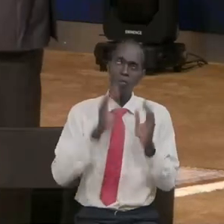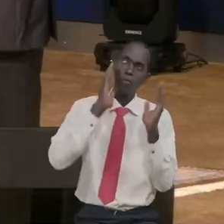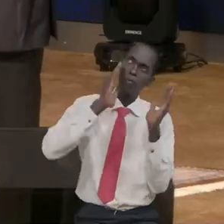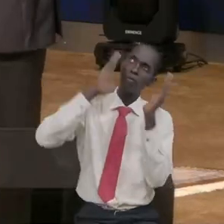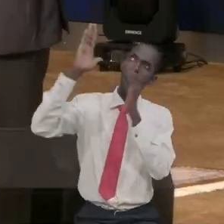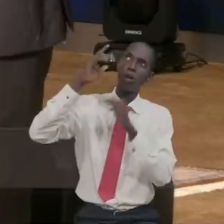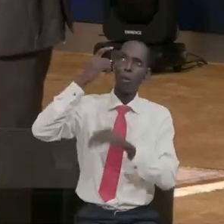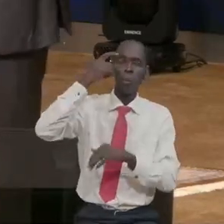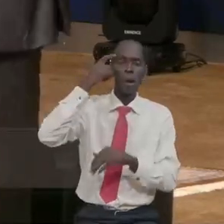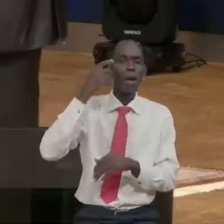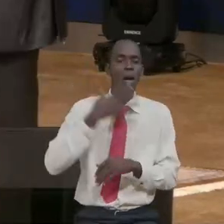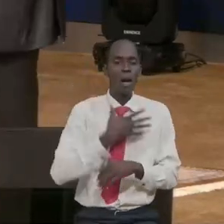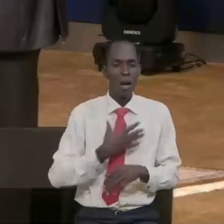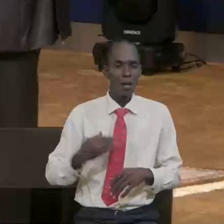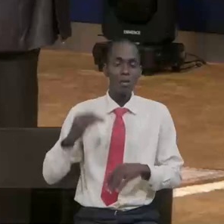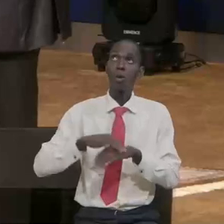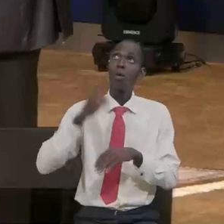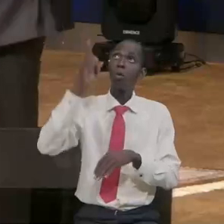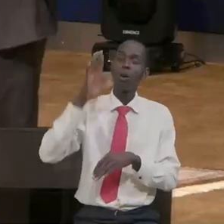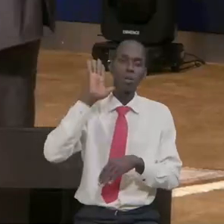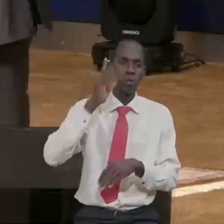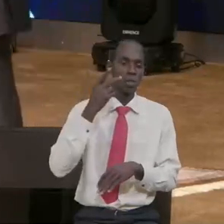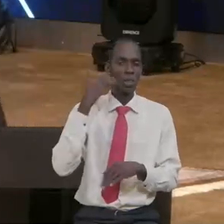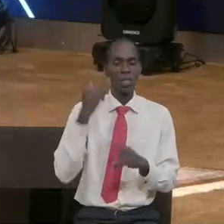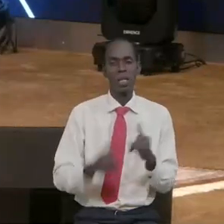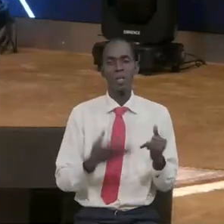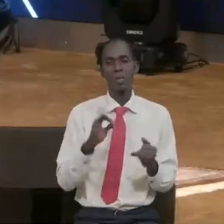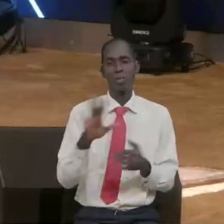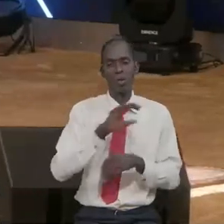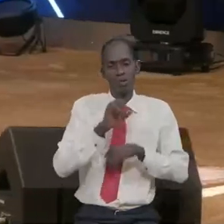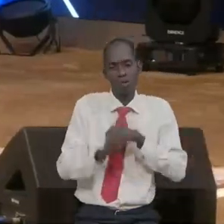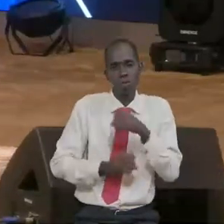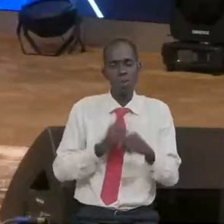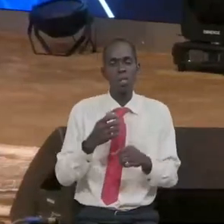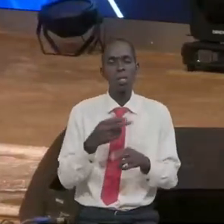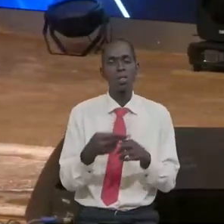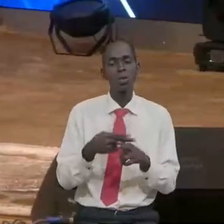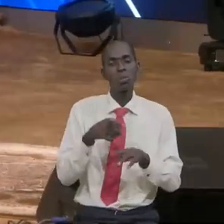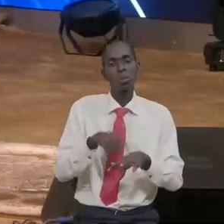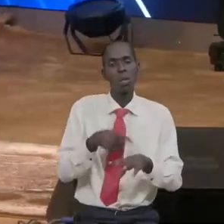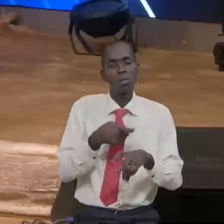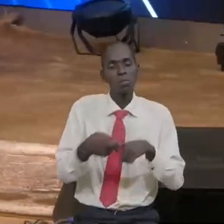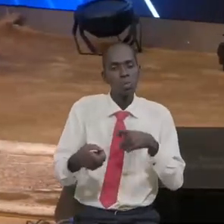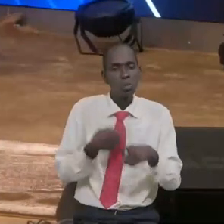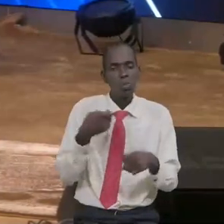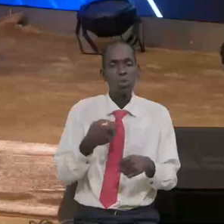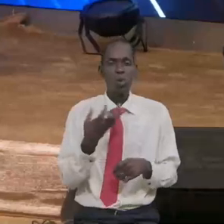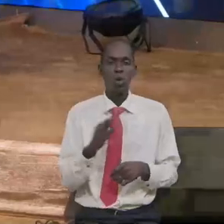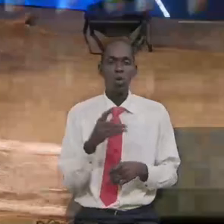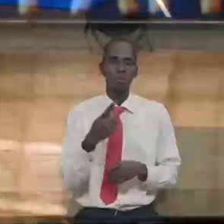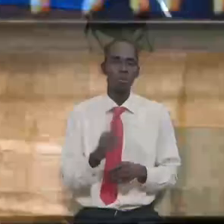la fin, visualiser la fin de cette persécution. La persécution temporaire du juste.